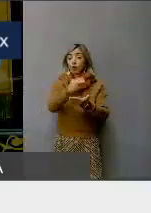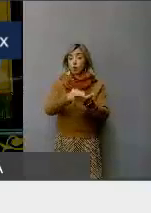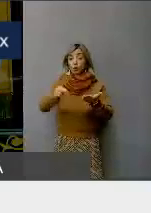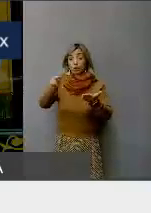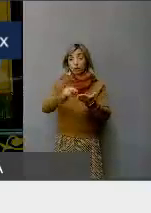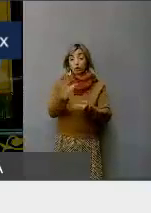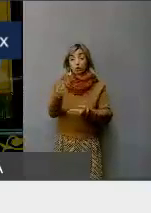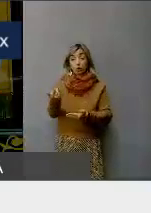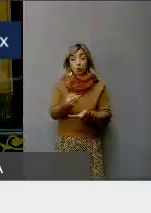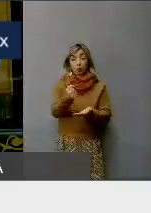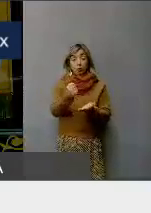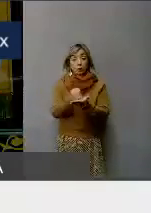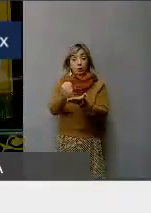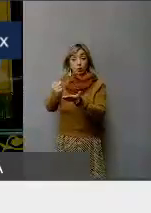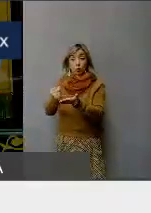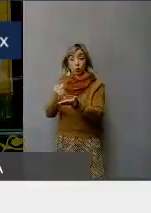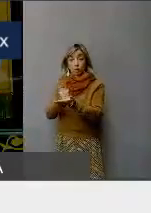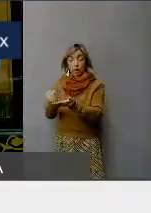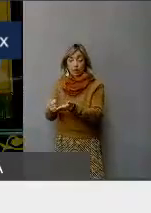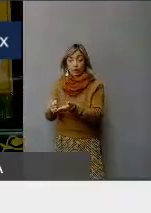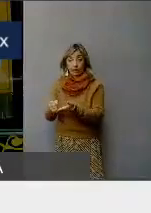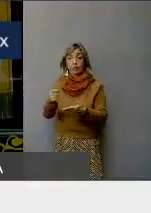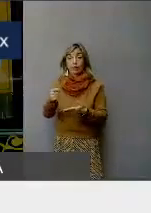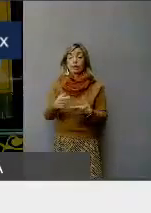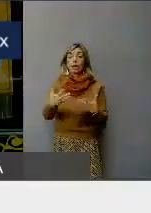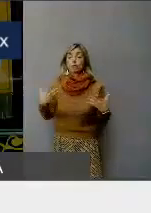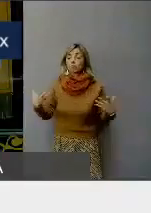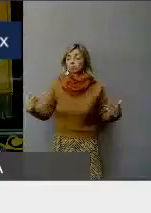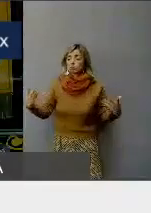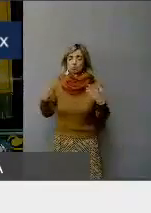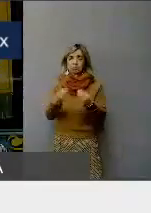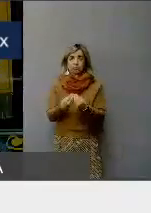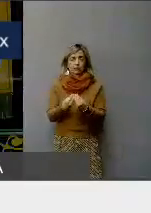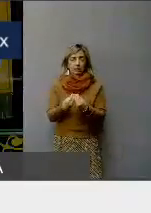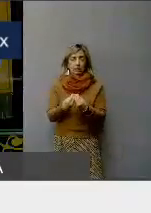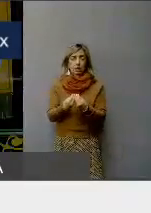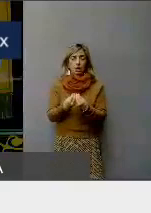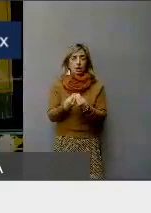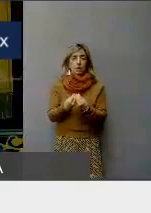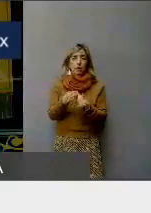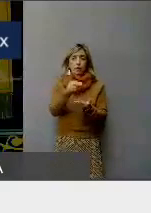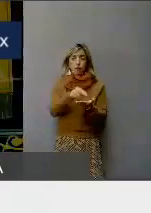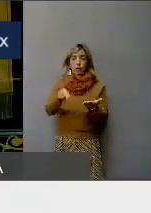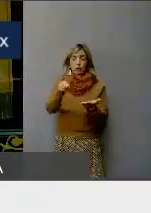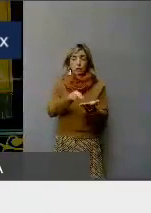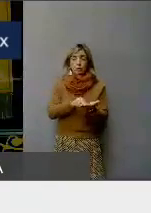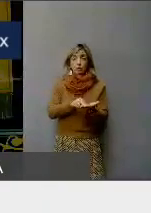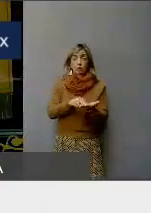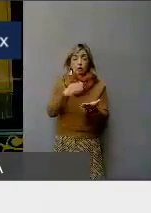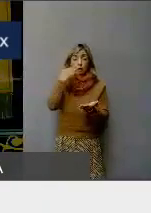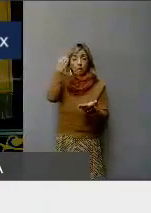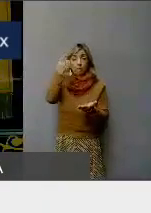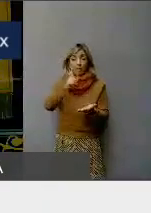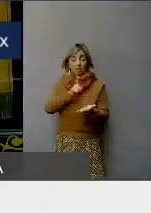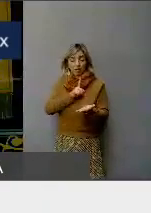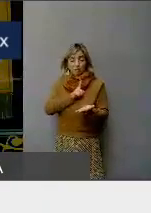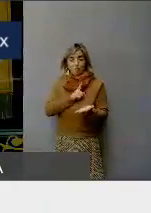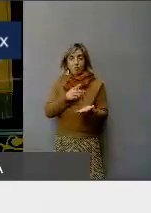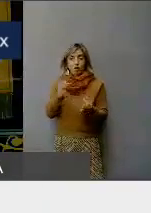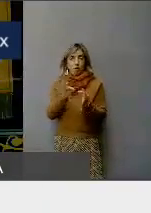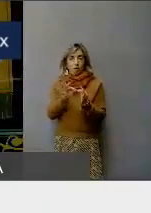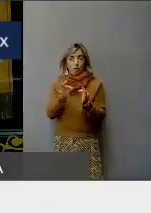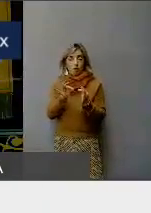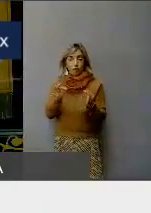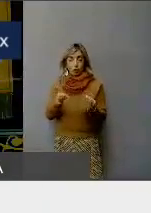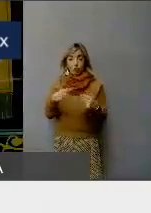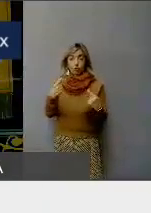che vorrei appunto le importazioni congiunta a comparire favorevole in questo caso mio quindi pongo in votazione l'ordine del giorno numero